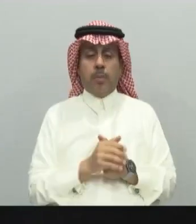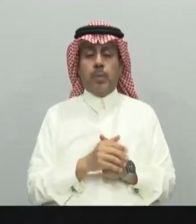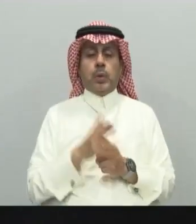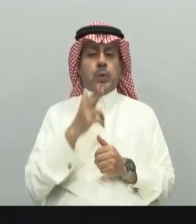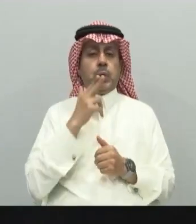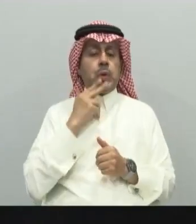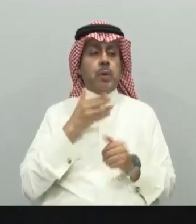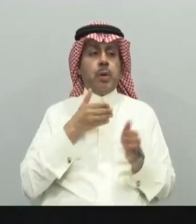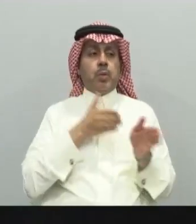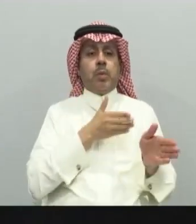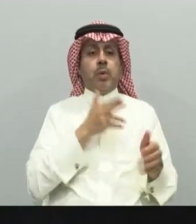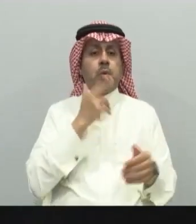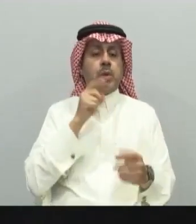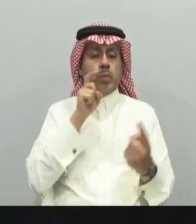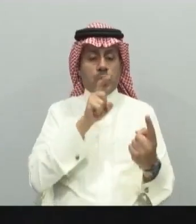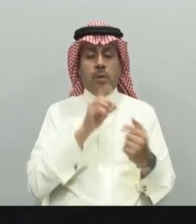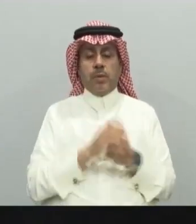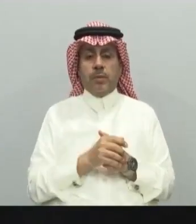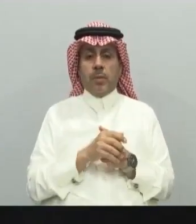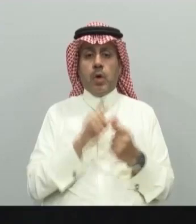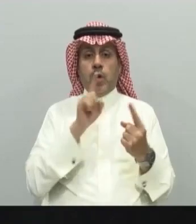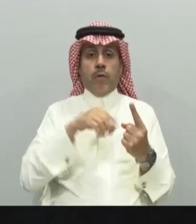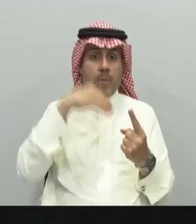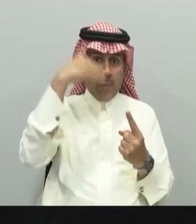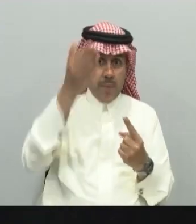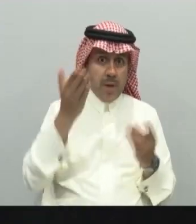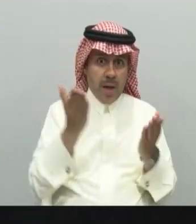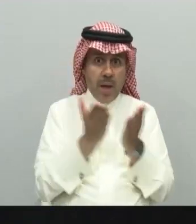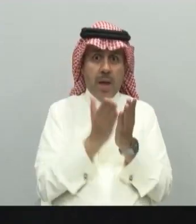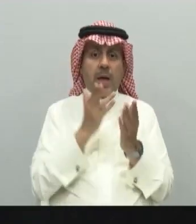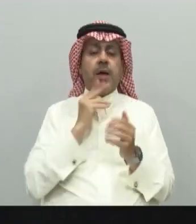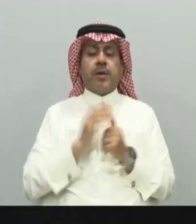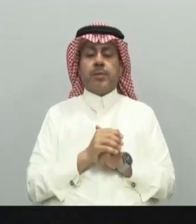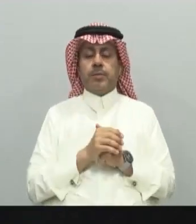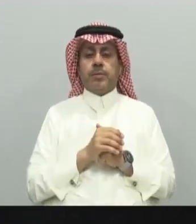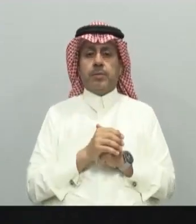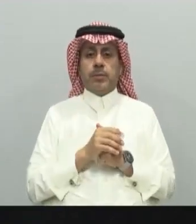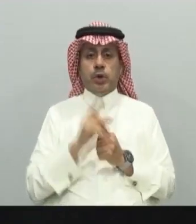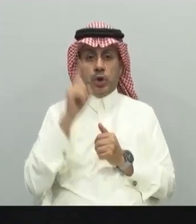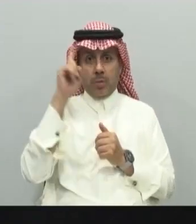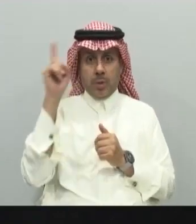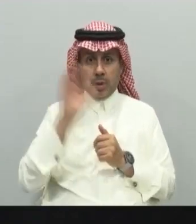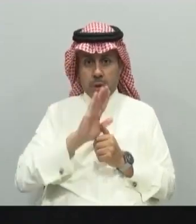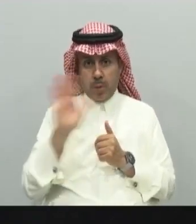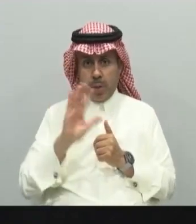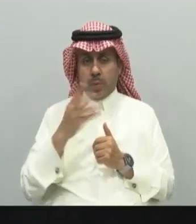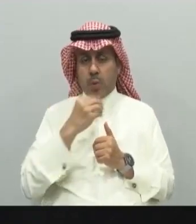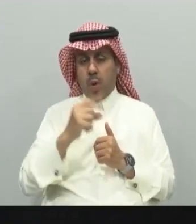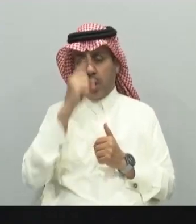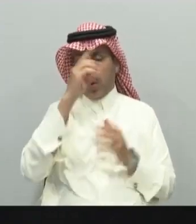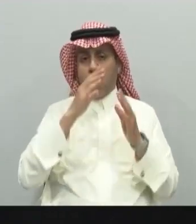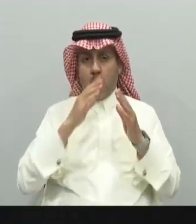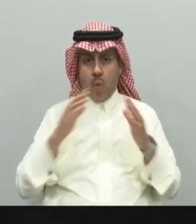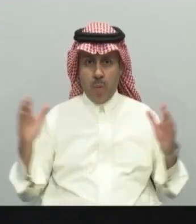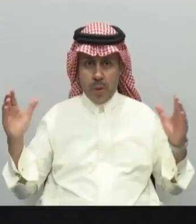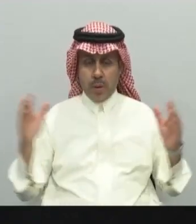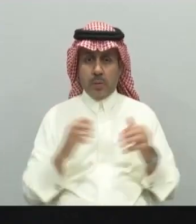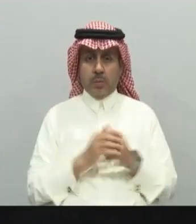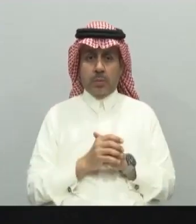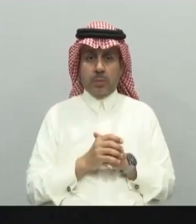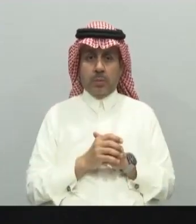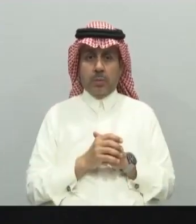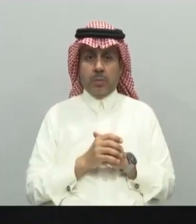المتابعه وحسن المشاهده القاكم على خير باذن الله والسلام عليكم ورحمه الله